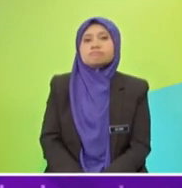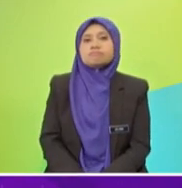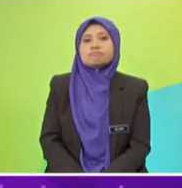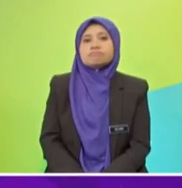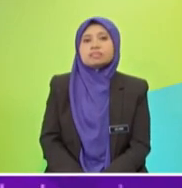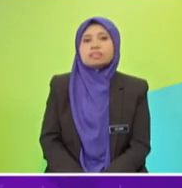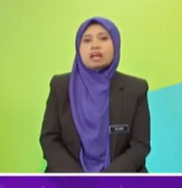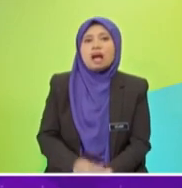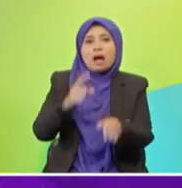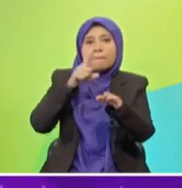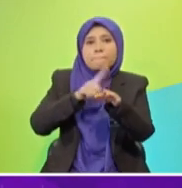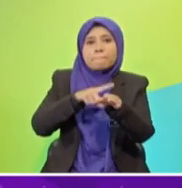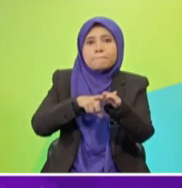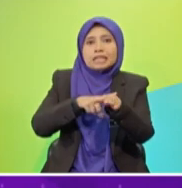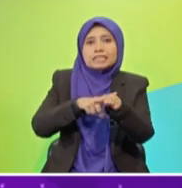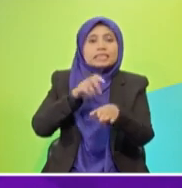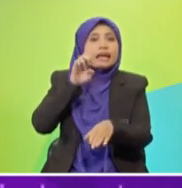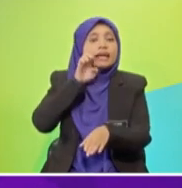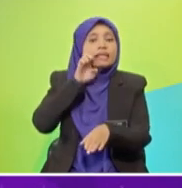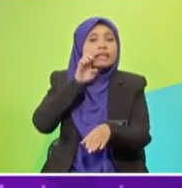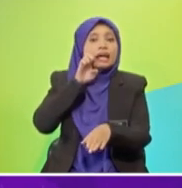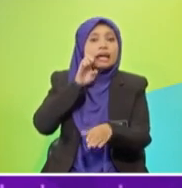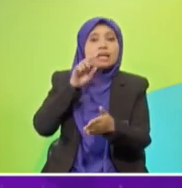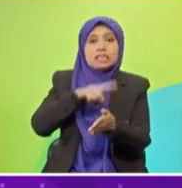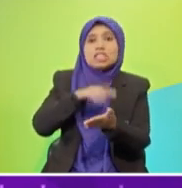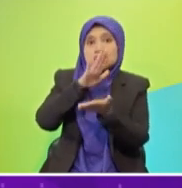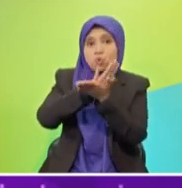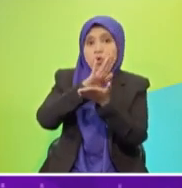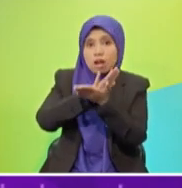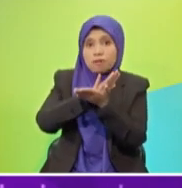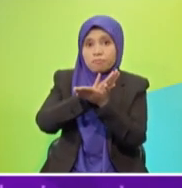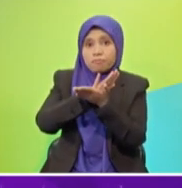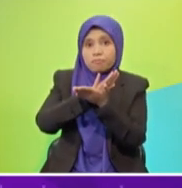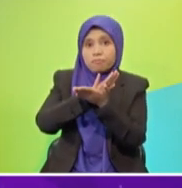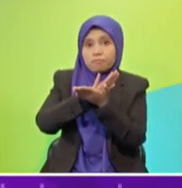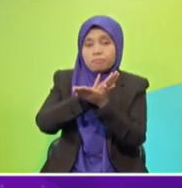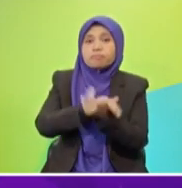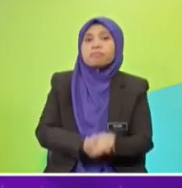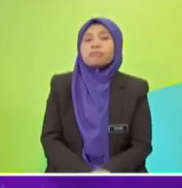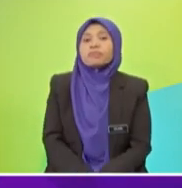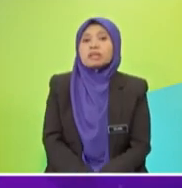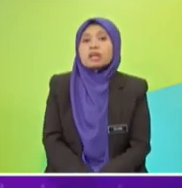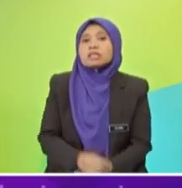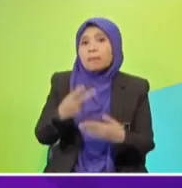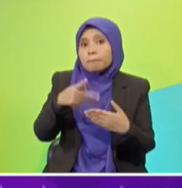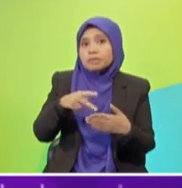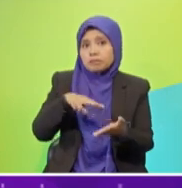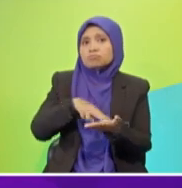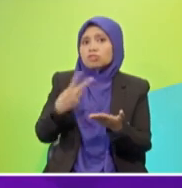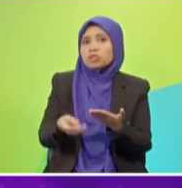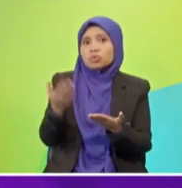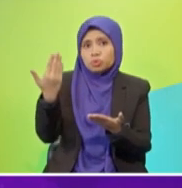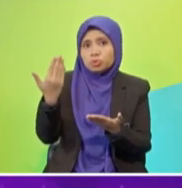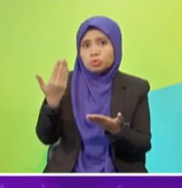ketika adik Erina berada di sekolah Oke tadi adik Rino udah jawab kan dia pernah jatuh Oke